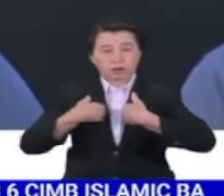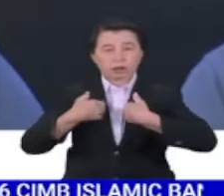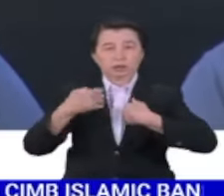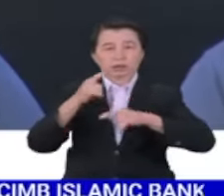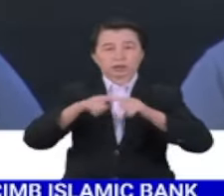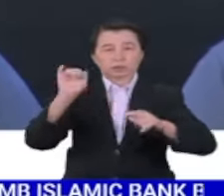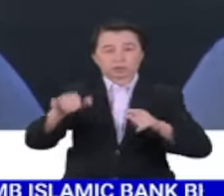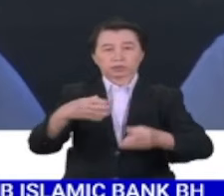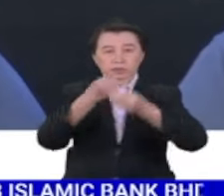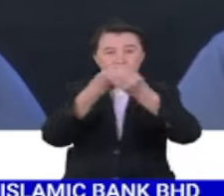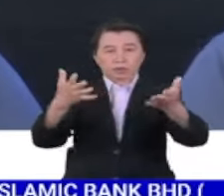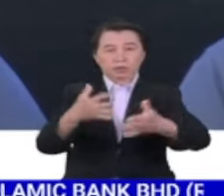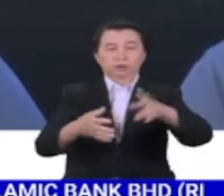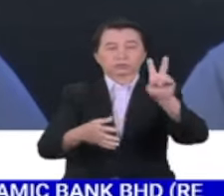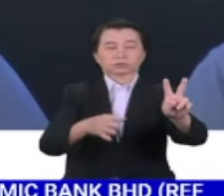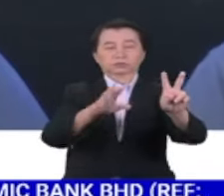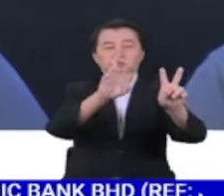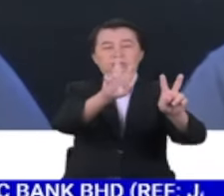back